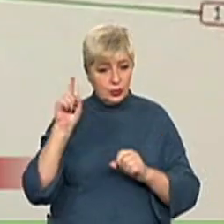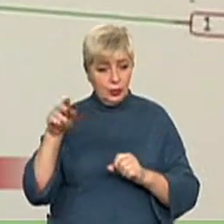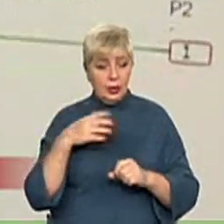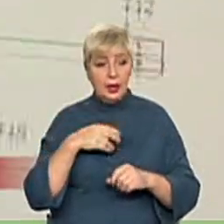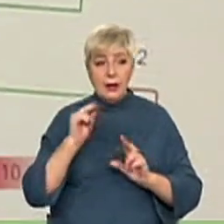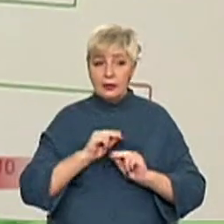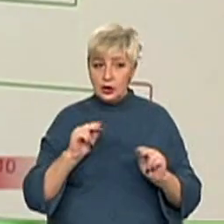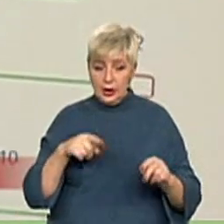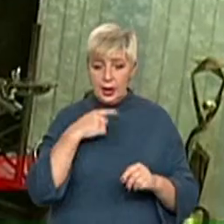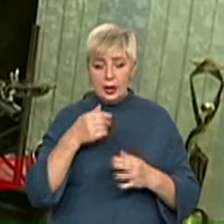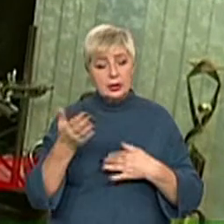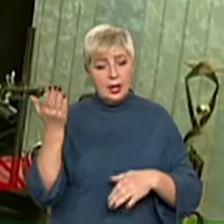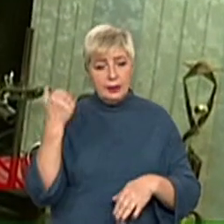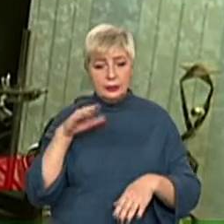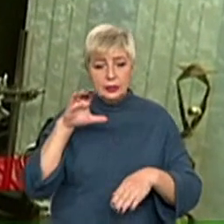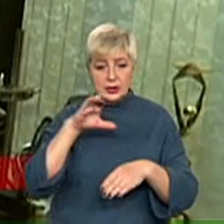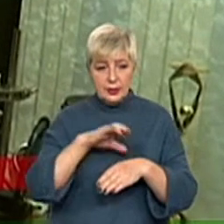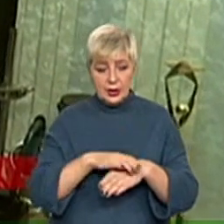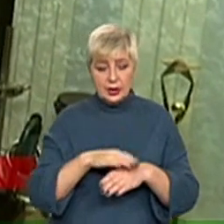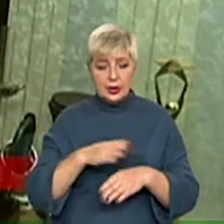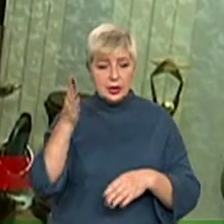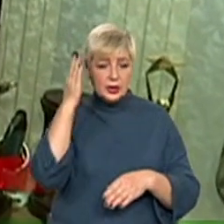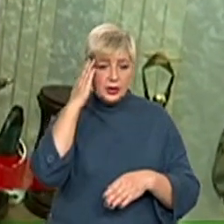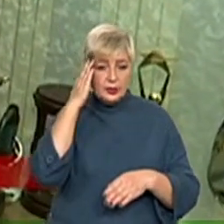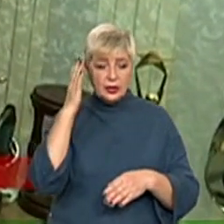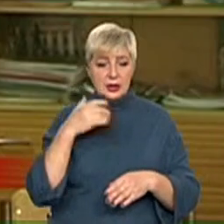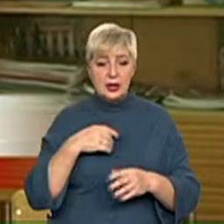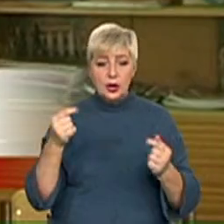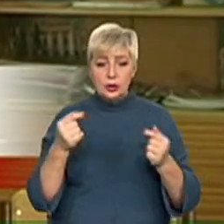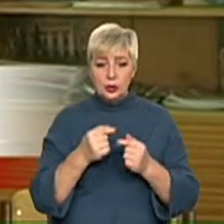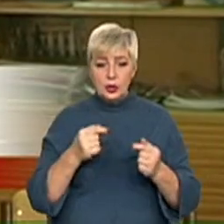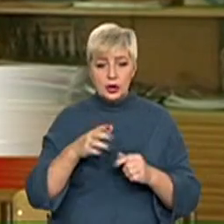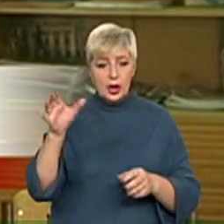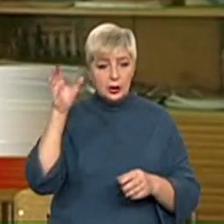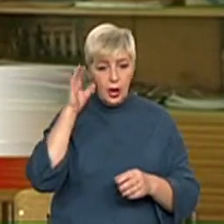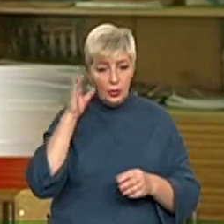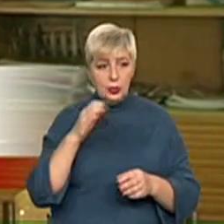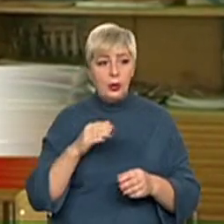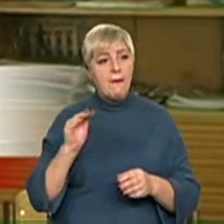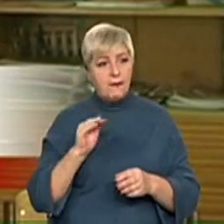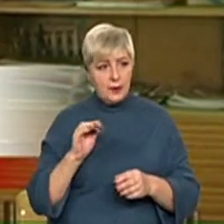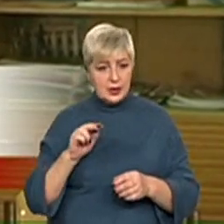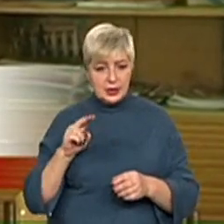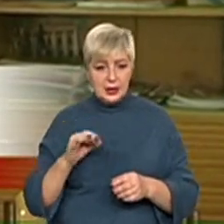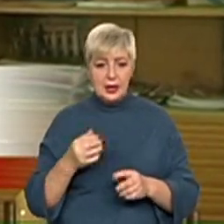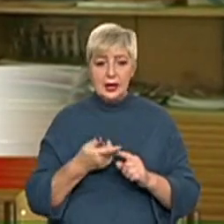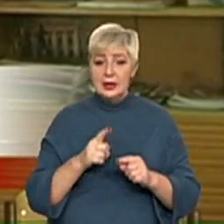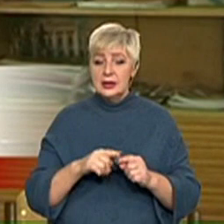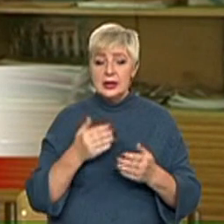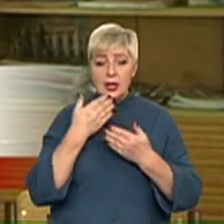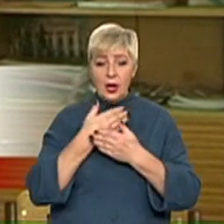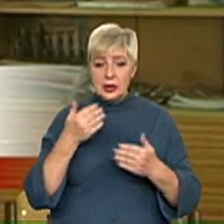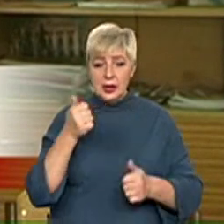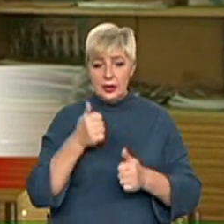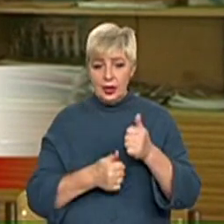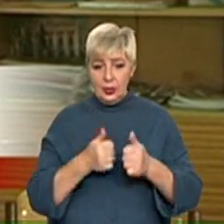помітили у Макара здібності до точних наук, зокрема до фізики. Я вважаю, що це не останній конкурс